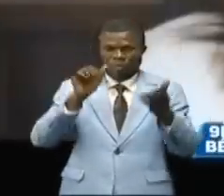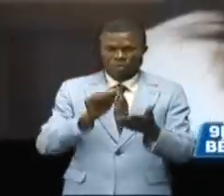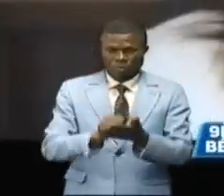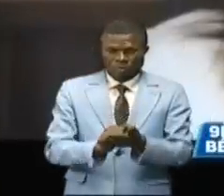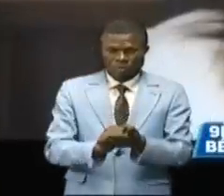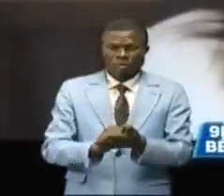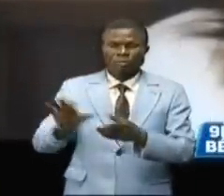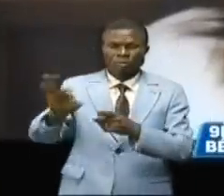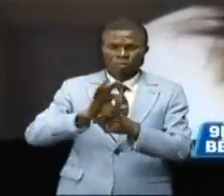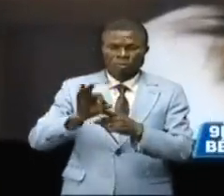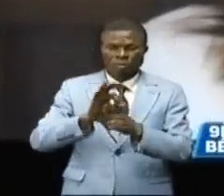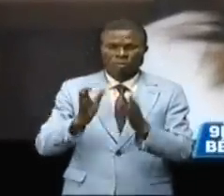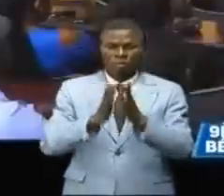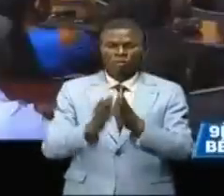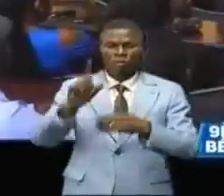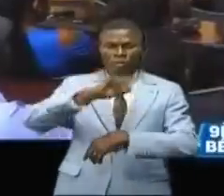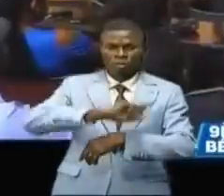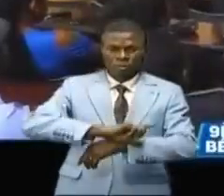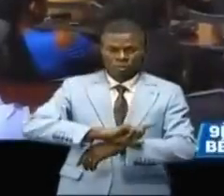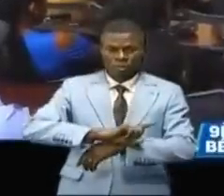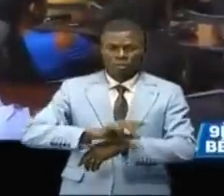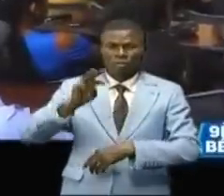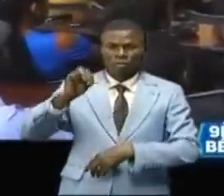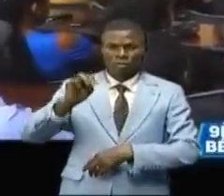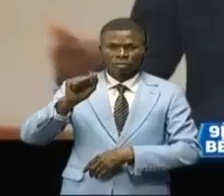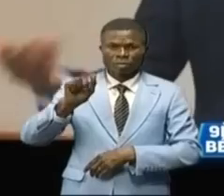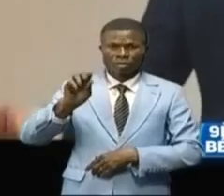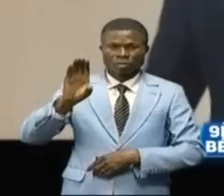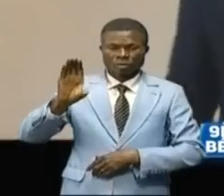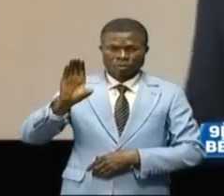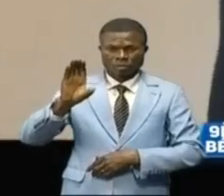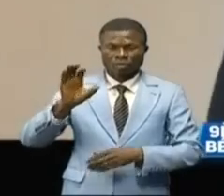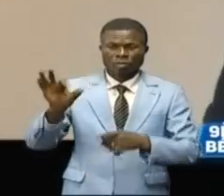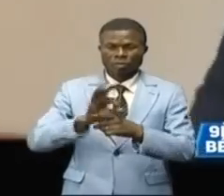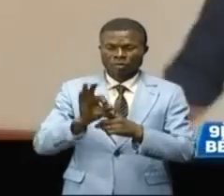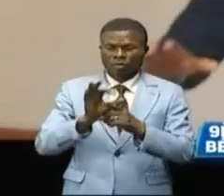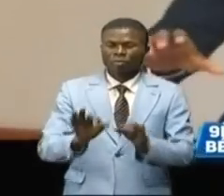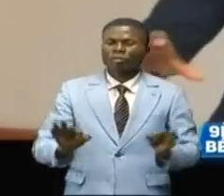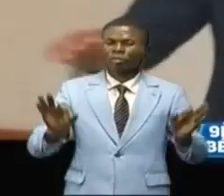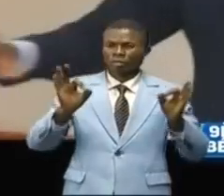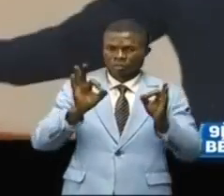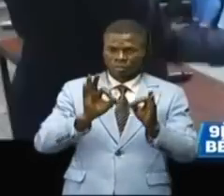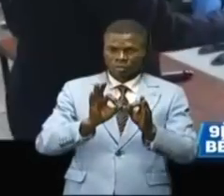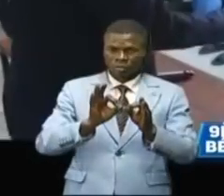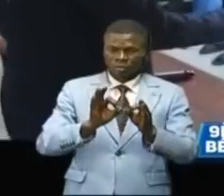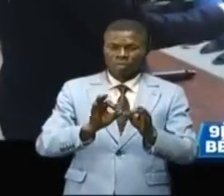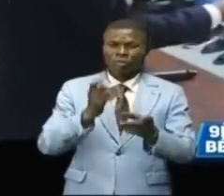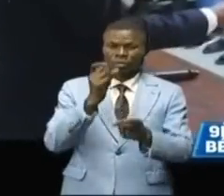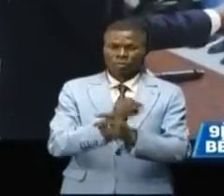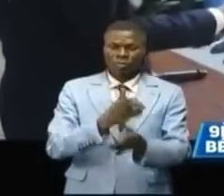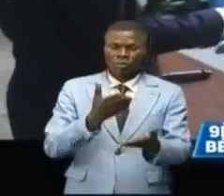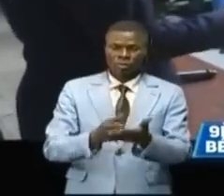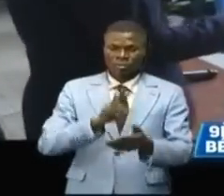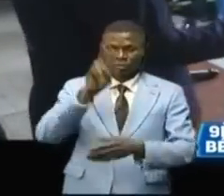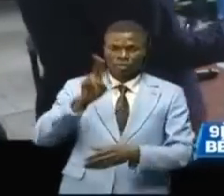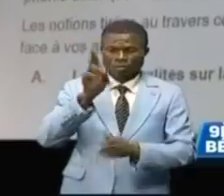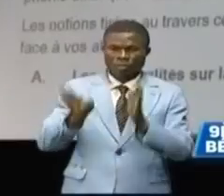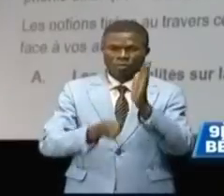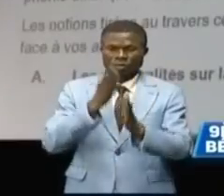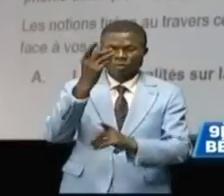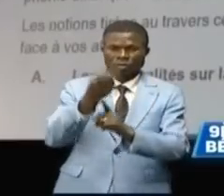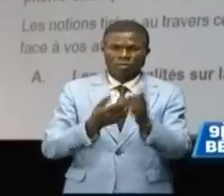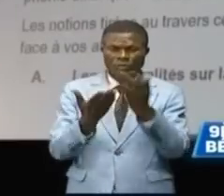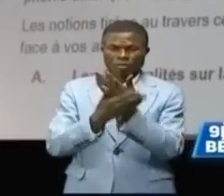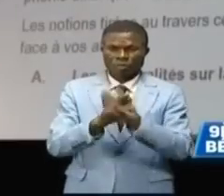leurs services. Pour y parvenir, une formation s'avérait indispensable. Ces choses faites, depuis ce vendredi 14